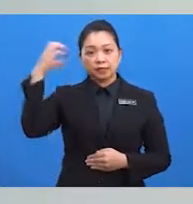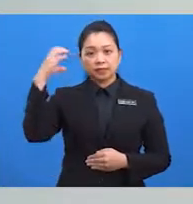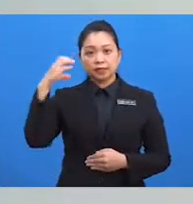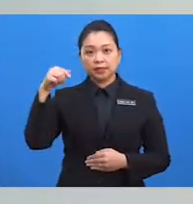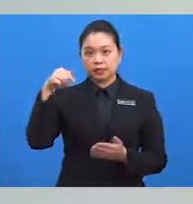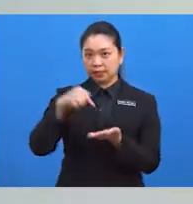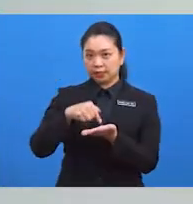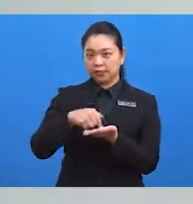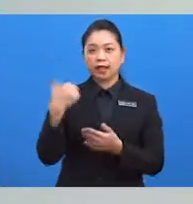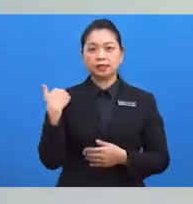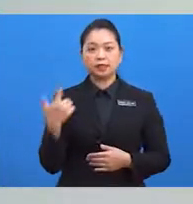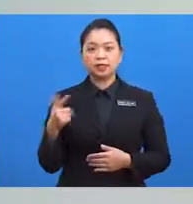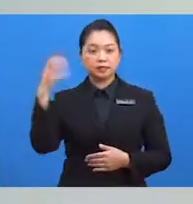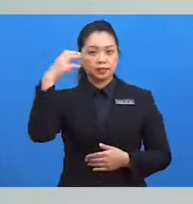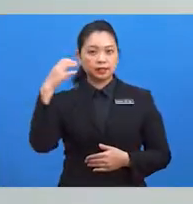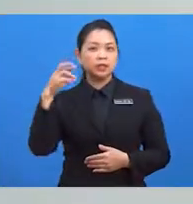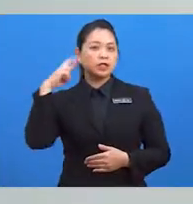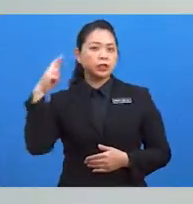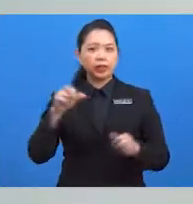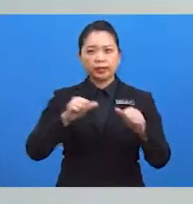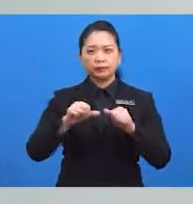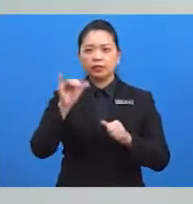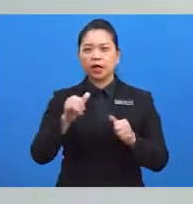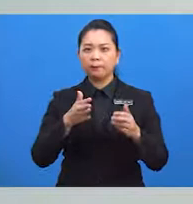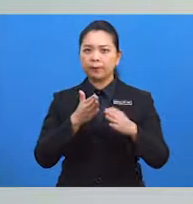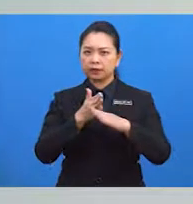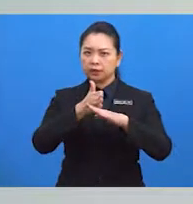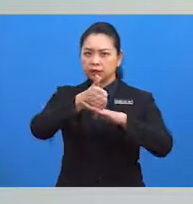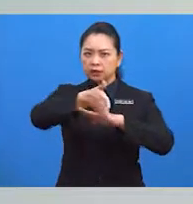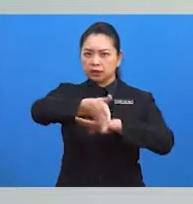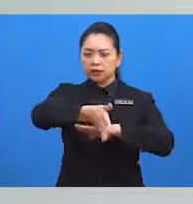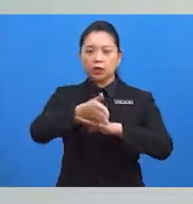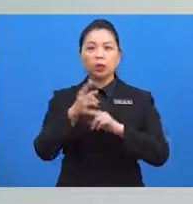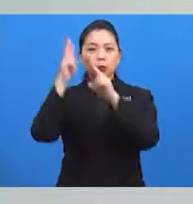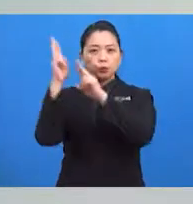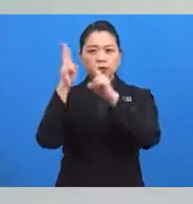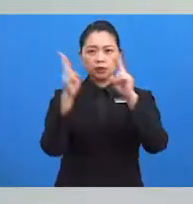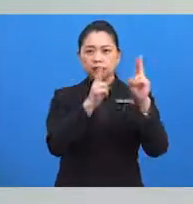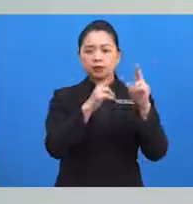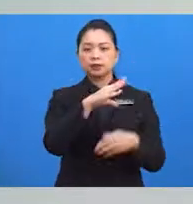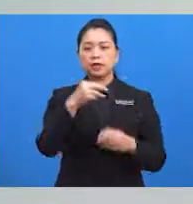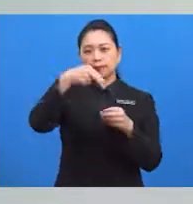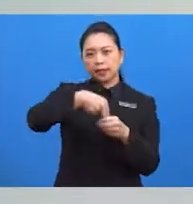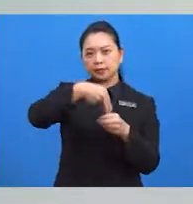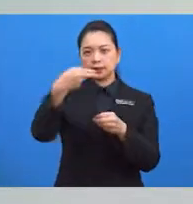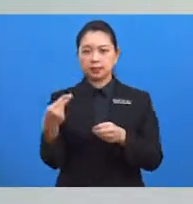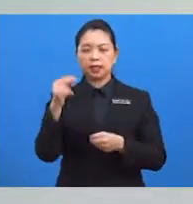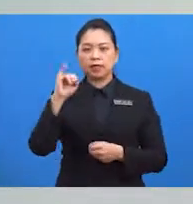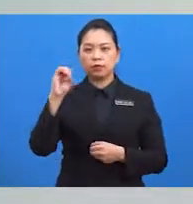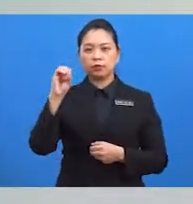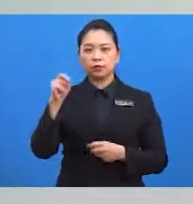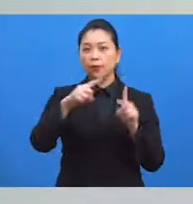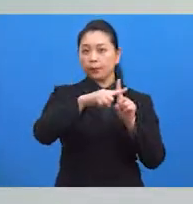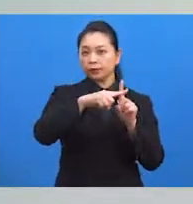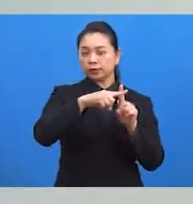ialah sinaran radioaktif yang melintasi udah the dan menghasilkan ion